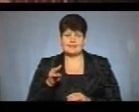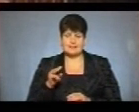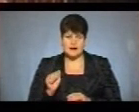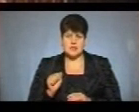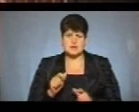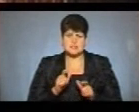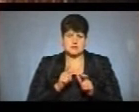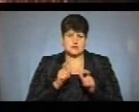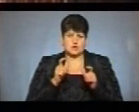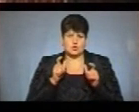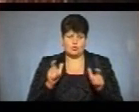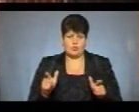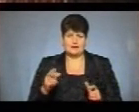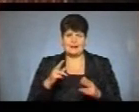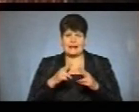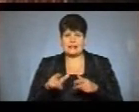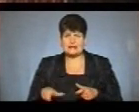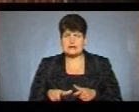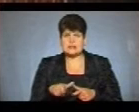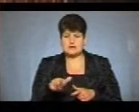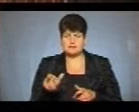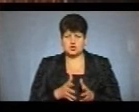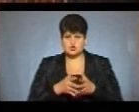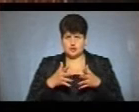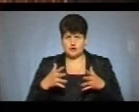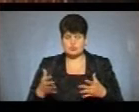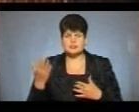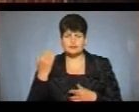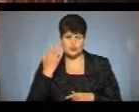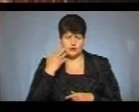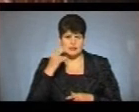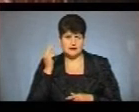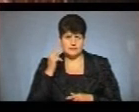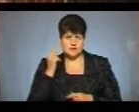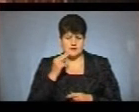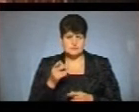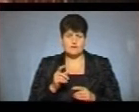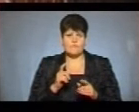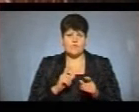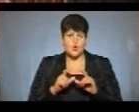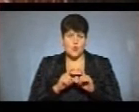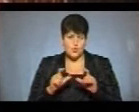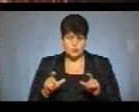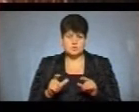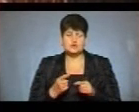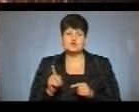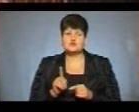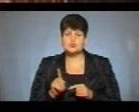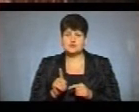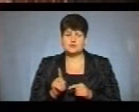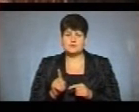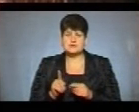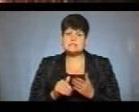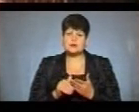я знаю ще з юних пір, коли я вчився ще сам в музичному коледжі в Тернопільському. І от, власне, що